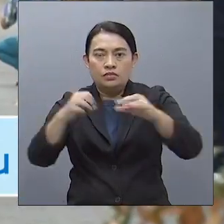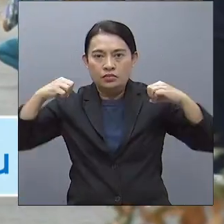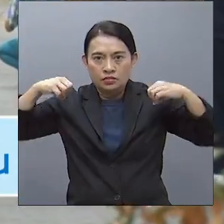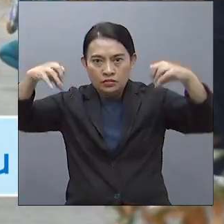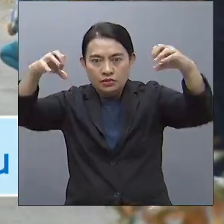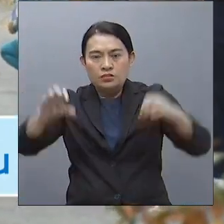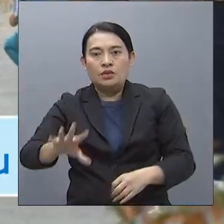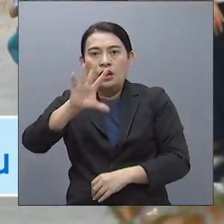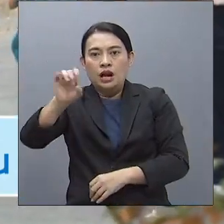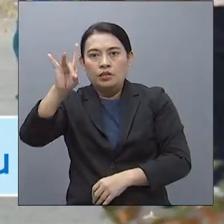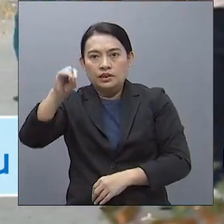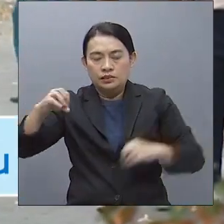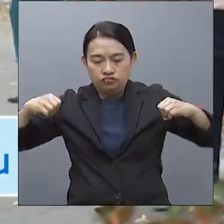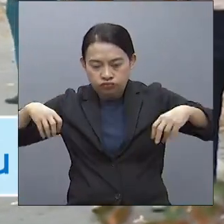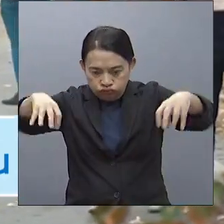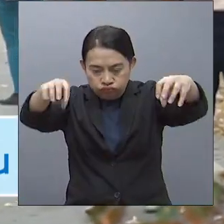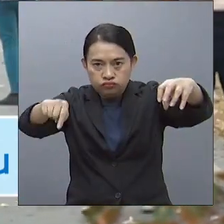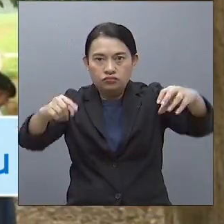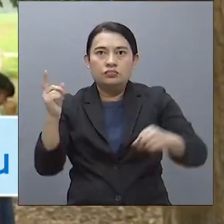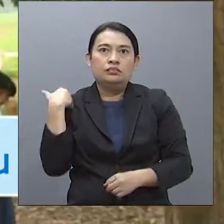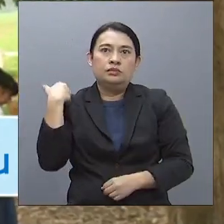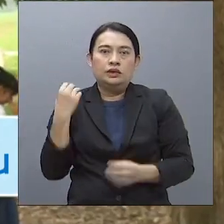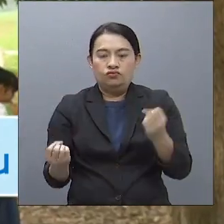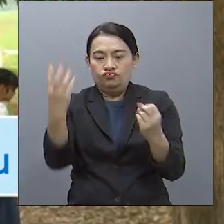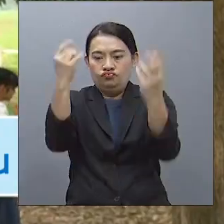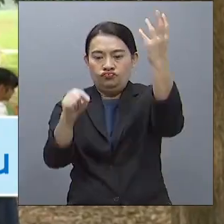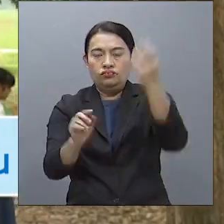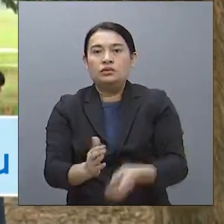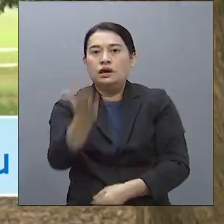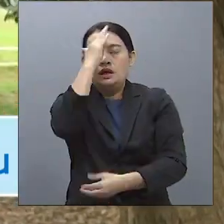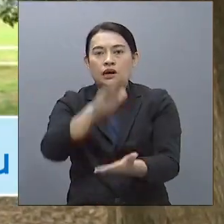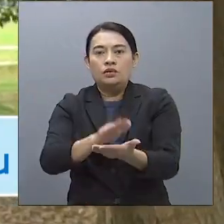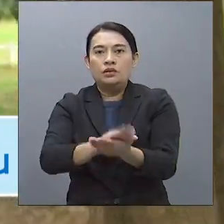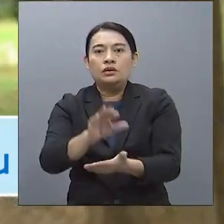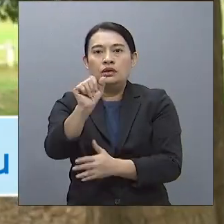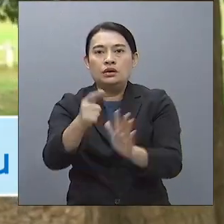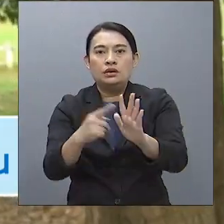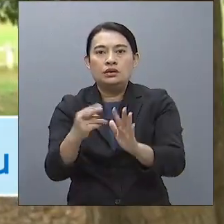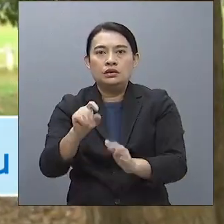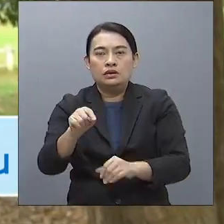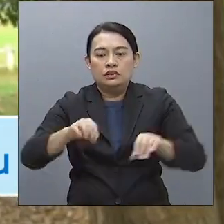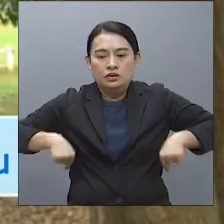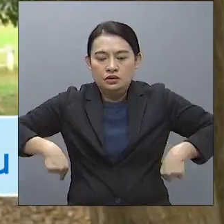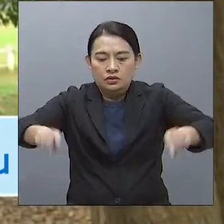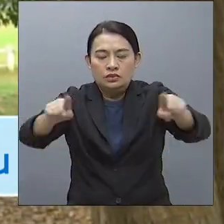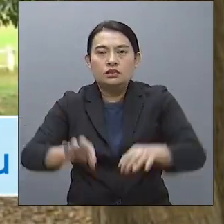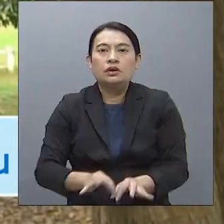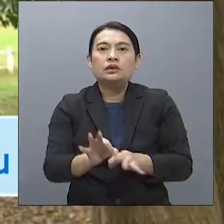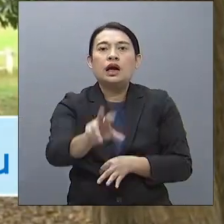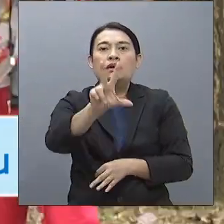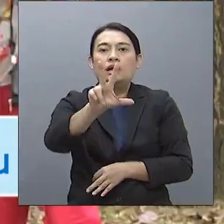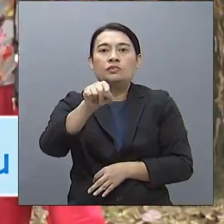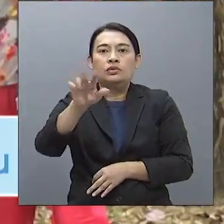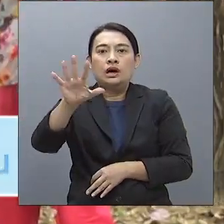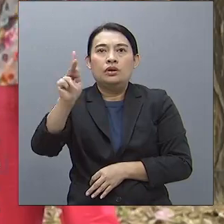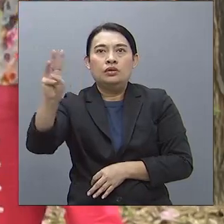วน580ต้นอยู่2ข้างทางหน้าโรงเรียนสาธิตเกษตรความยาวเนี่ยอยู่ที่ 3.5 กิโลเมตรค่ะก็อย่างที่คุณผู้ชม